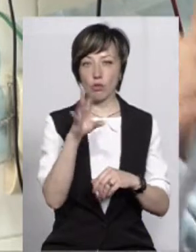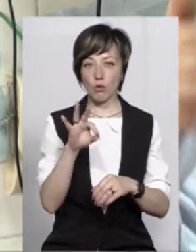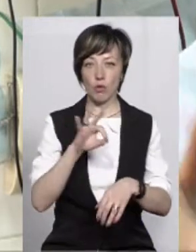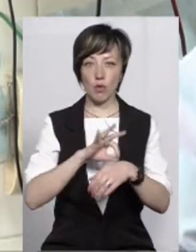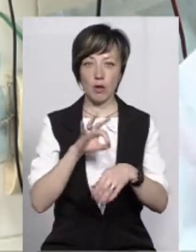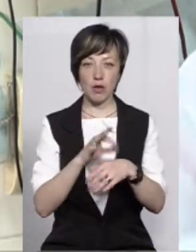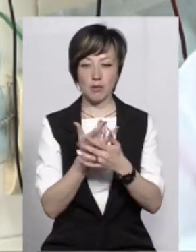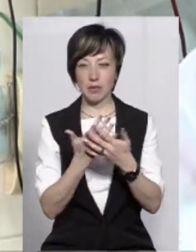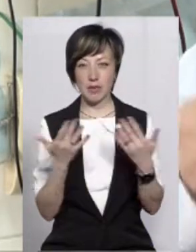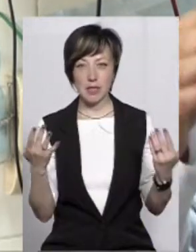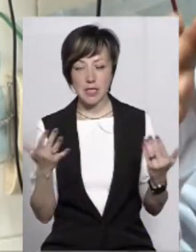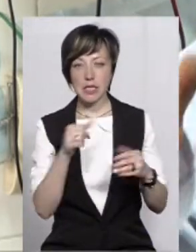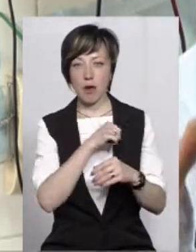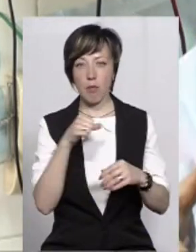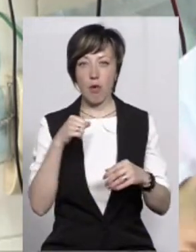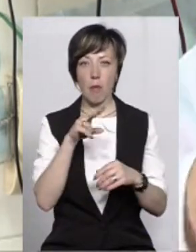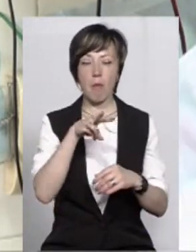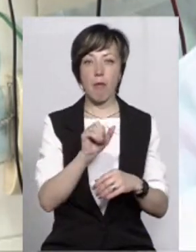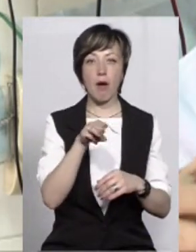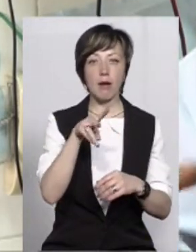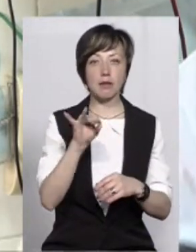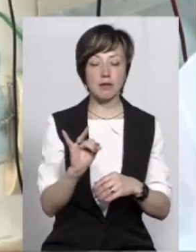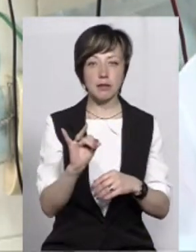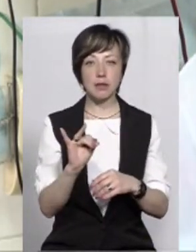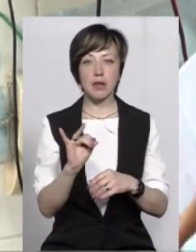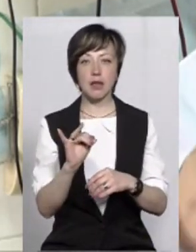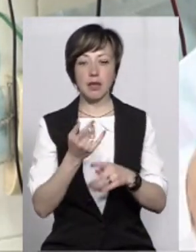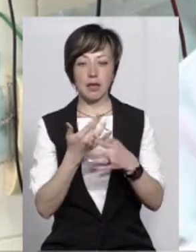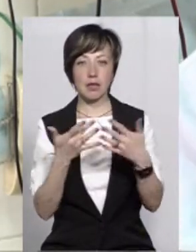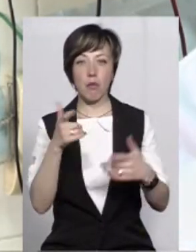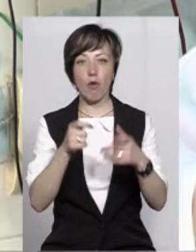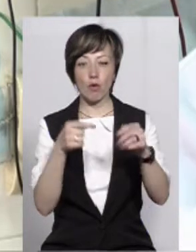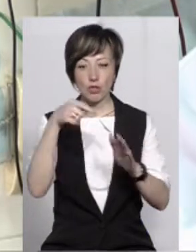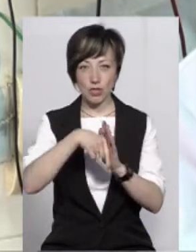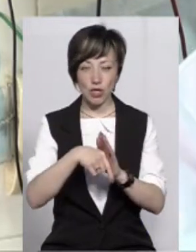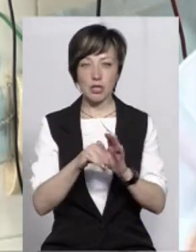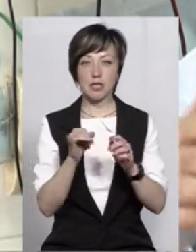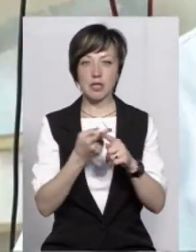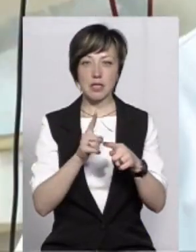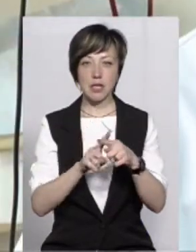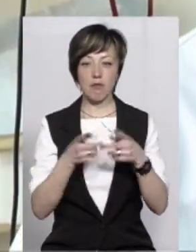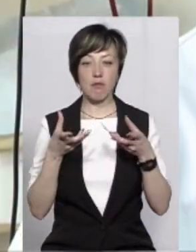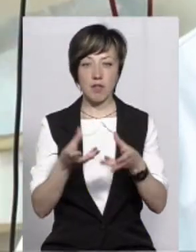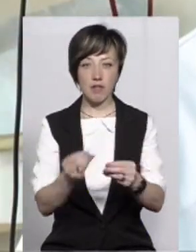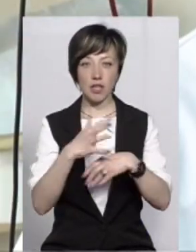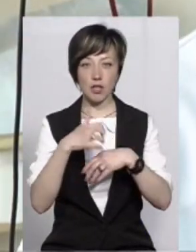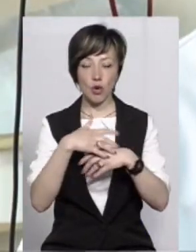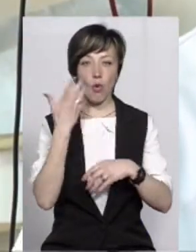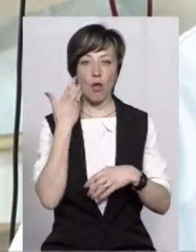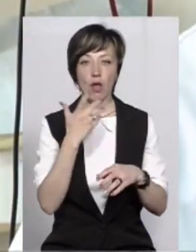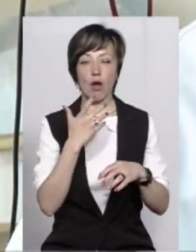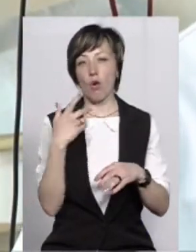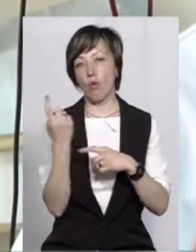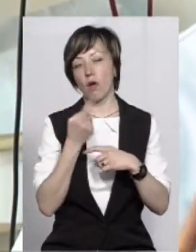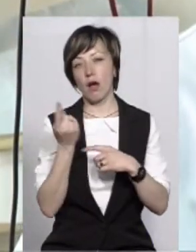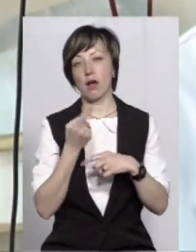якісь яєчників, самої матки, самої молочних желез, тобто гормональний фон зменшується. Коли кішка гуляє,